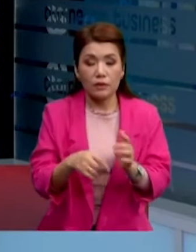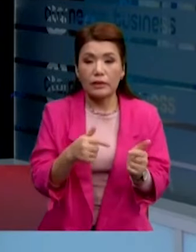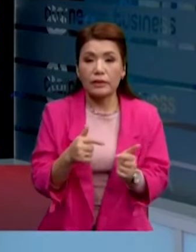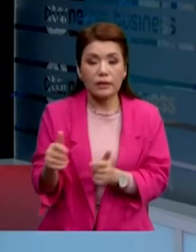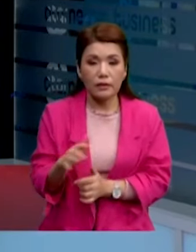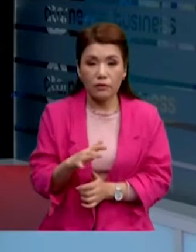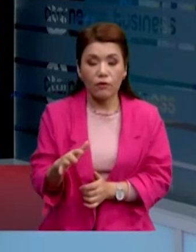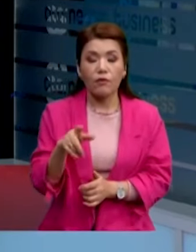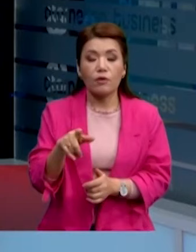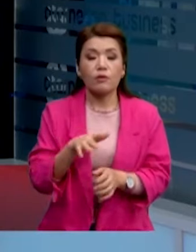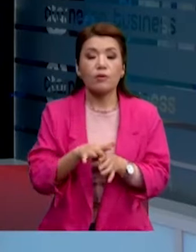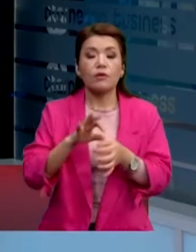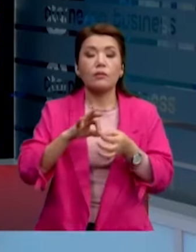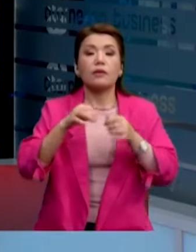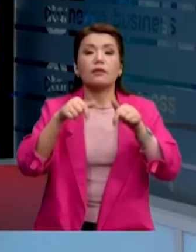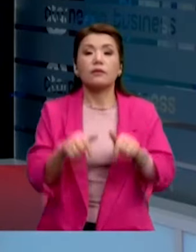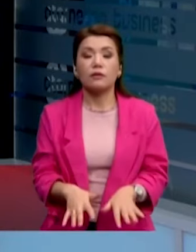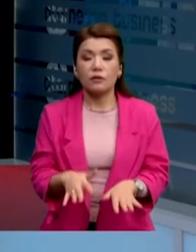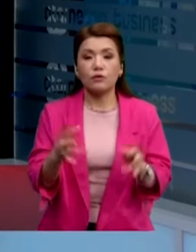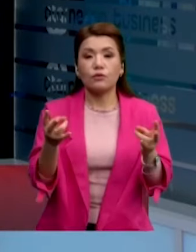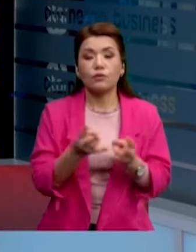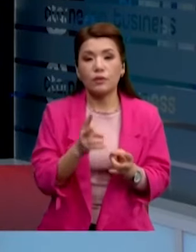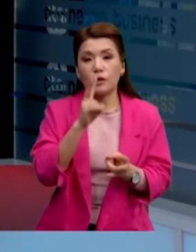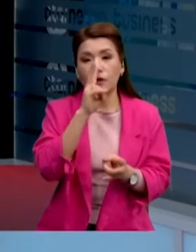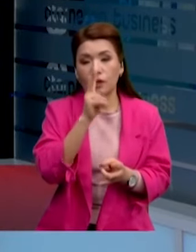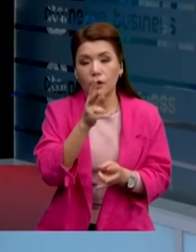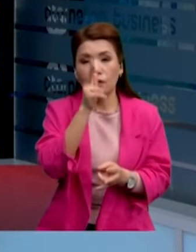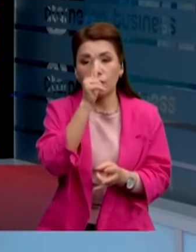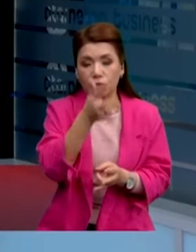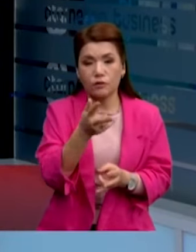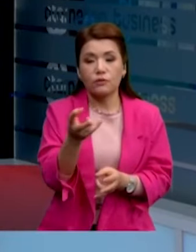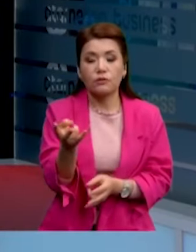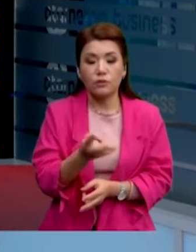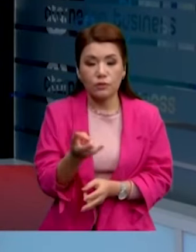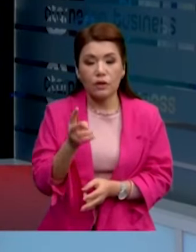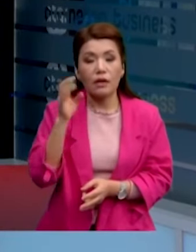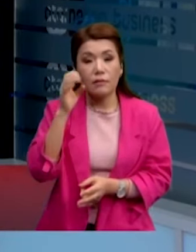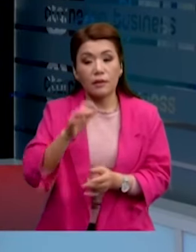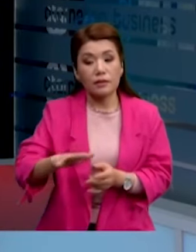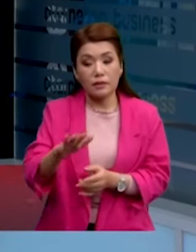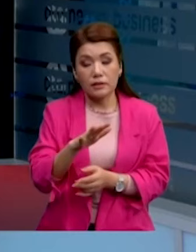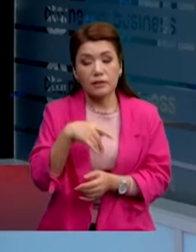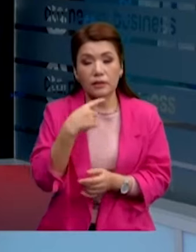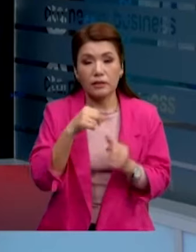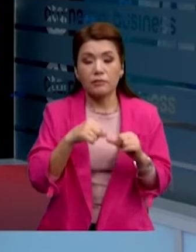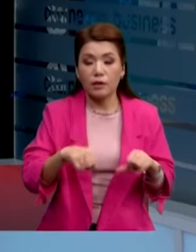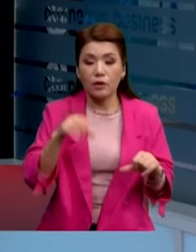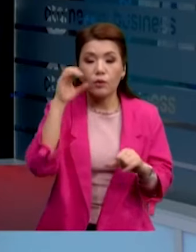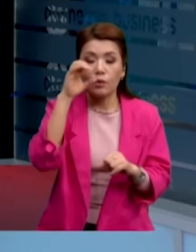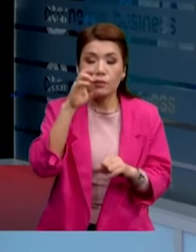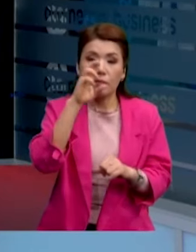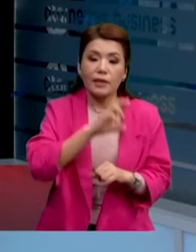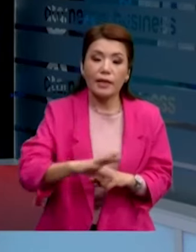емес. Мұндай толыққанды шешім қабылдау үшін тағы 2-3 жыл уақыт керек. Көрші елдегі сарапшылар осылай дейді. Өзбек